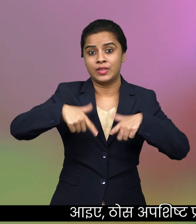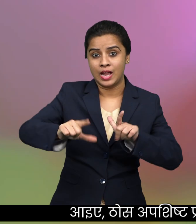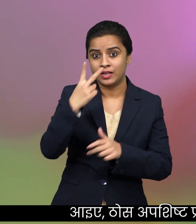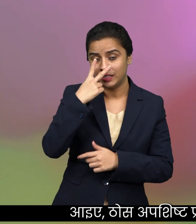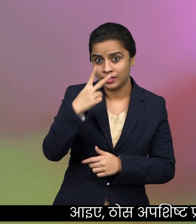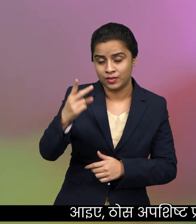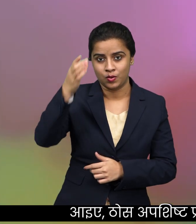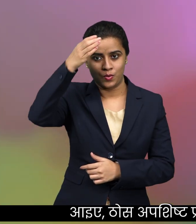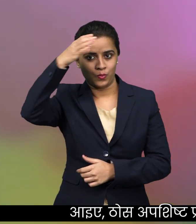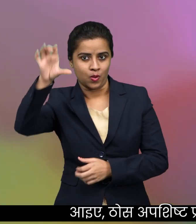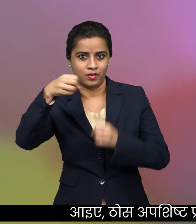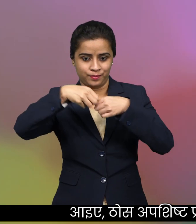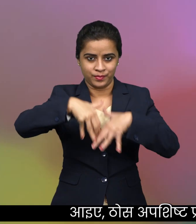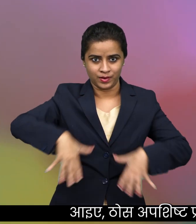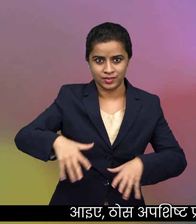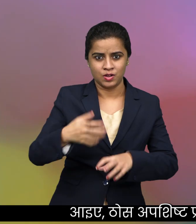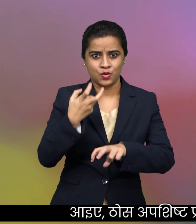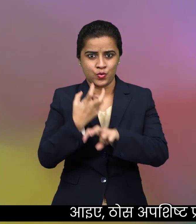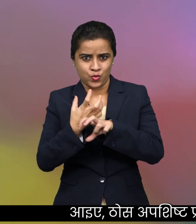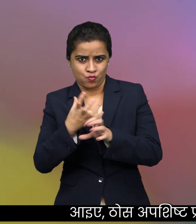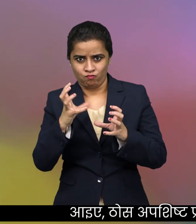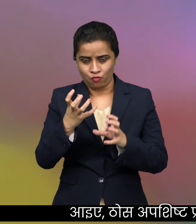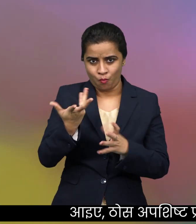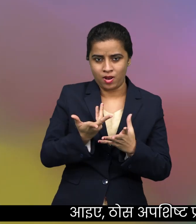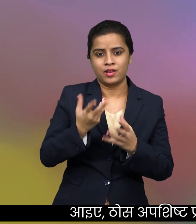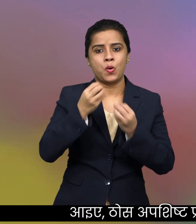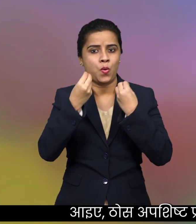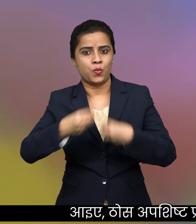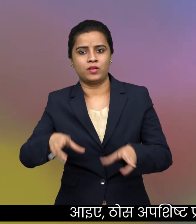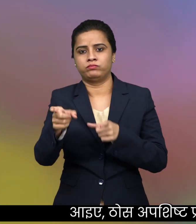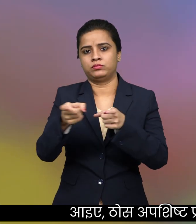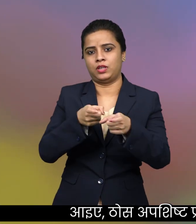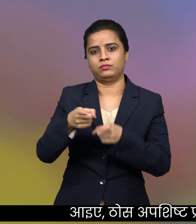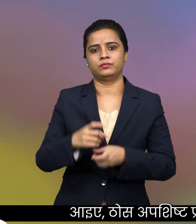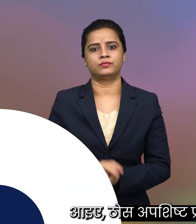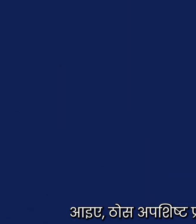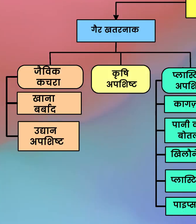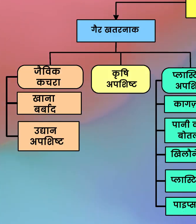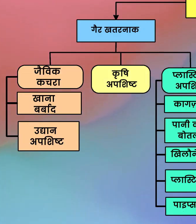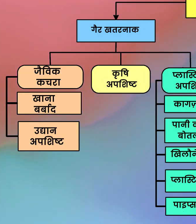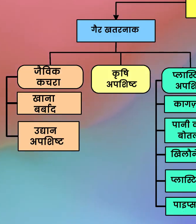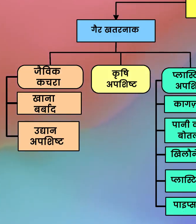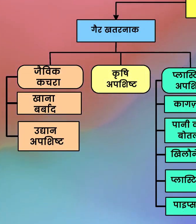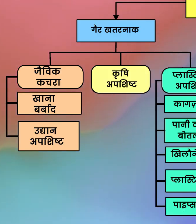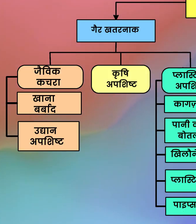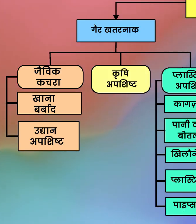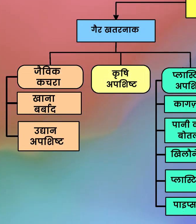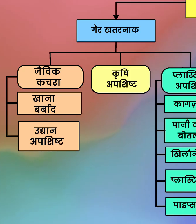आइए ठोस अपशिष्ट प्रबंध के संकल्पना मानचित्र का अवलोकन करें।